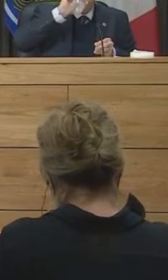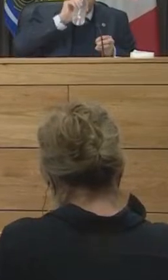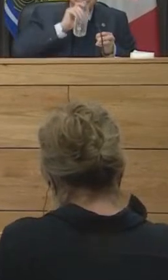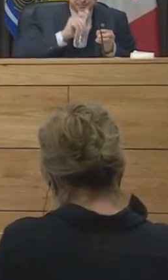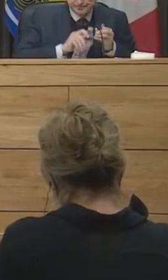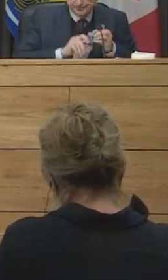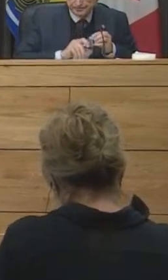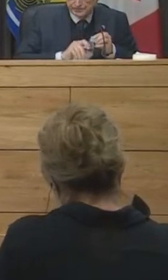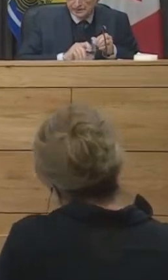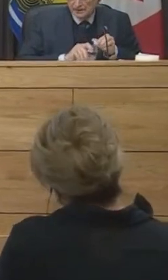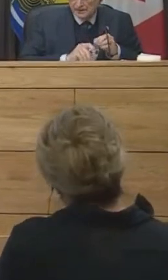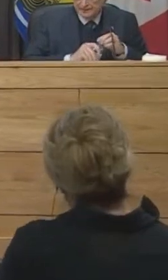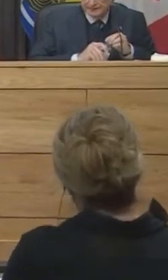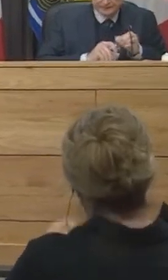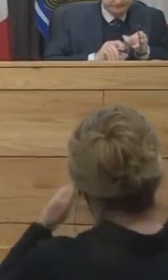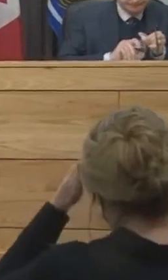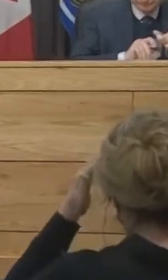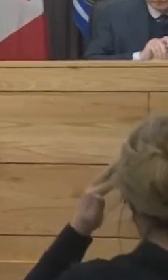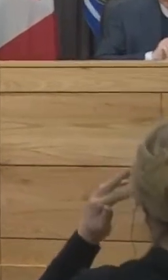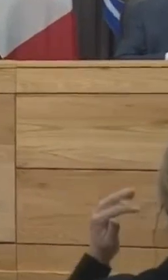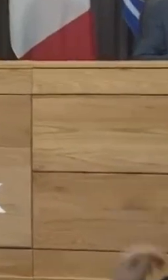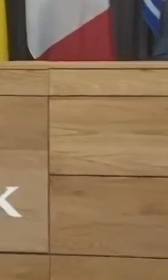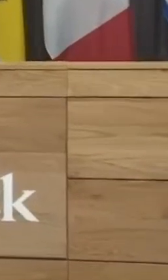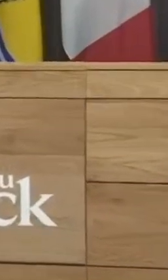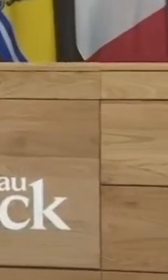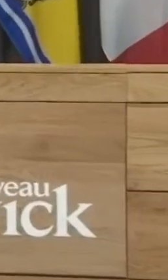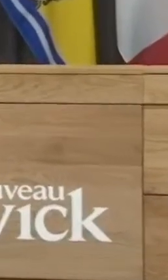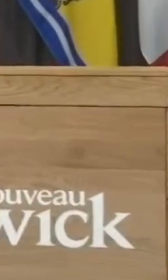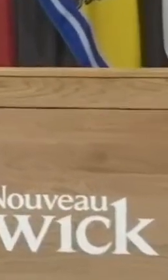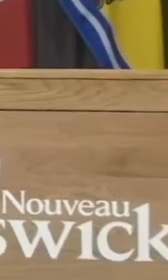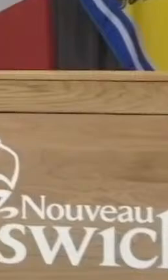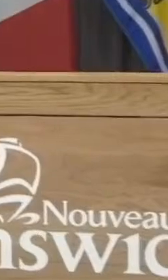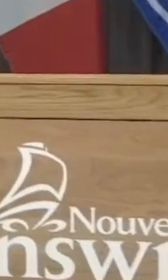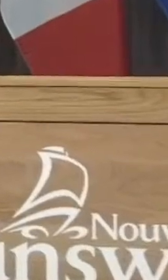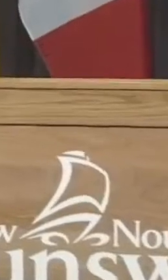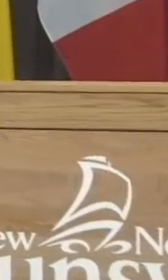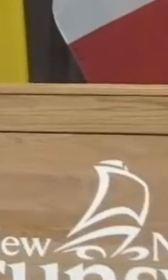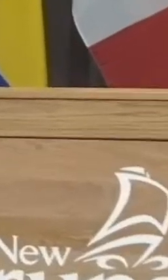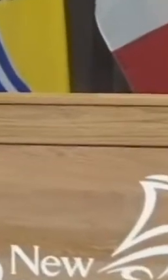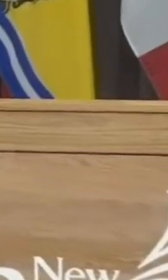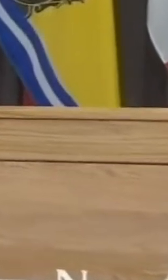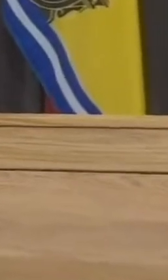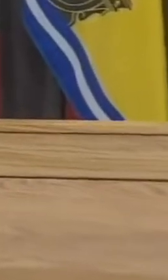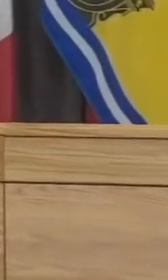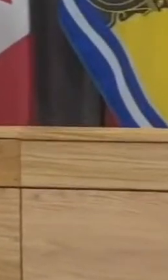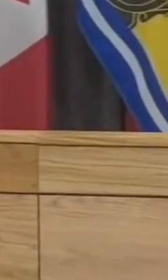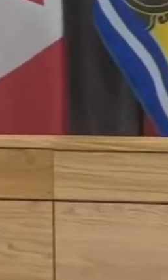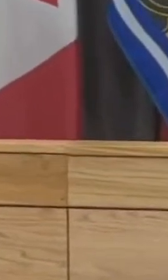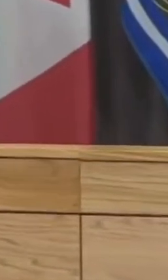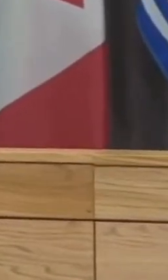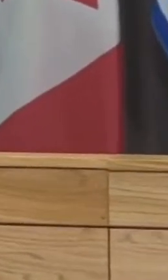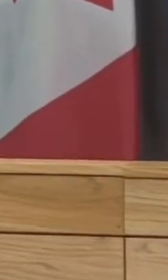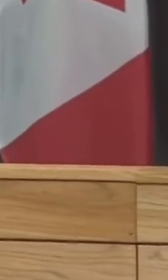Blaine Higgs, Premier ministre du Nouveau-Brunswick. Dr. Russell.